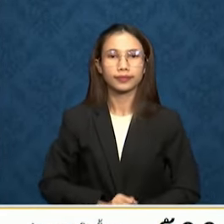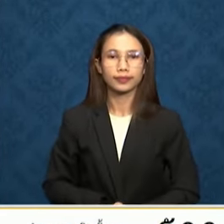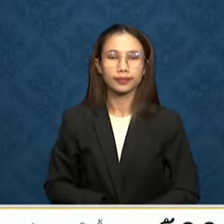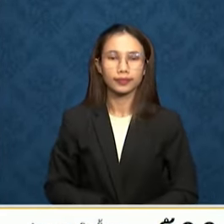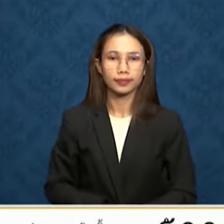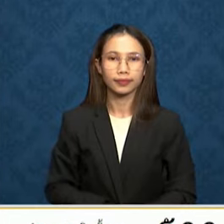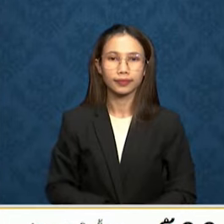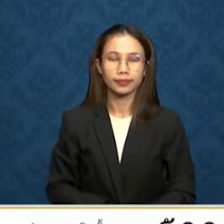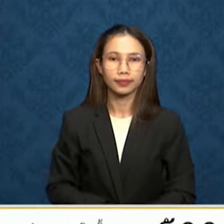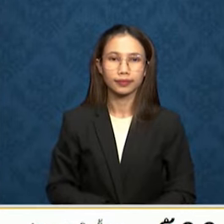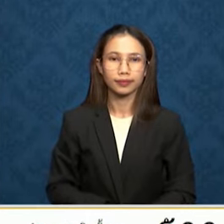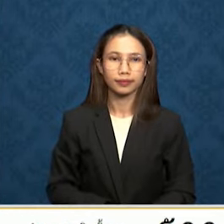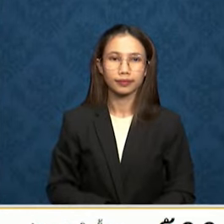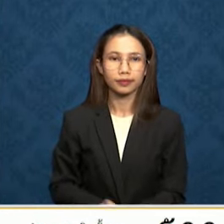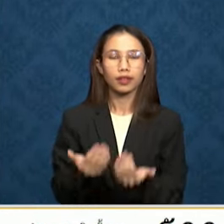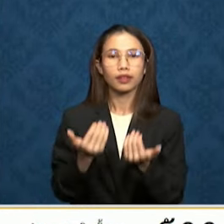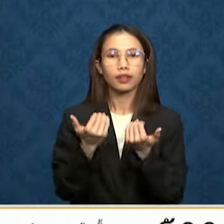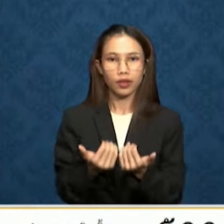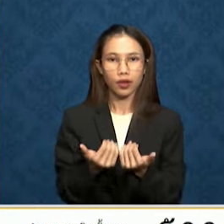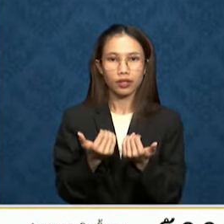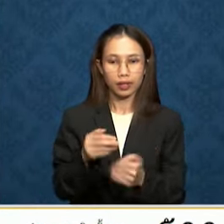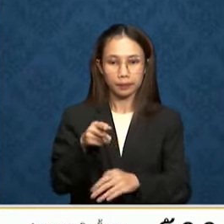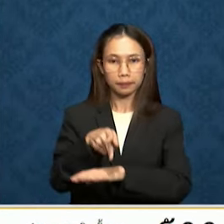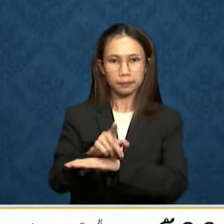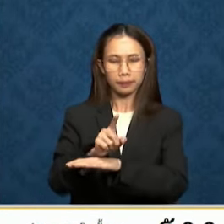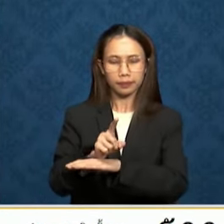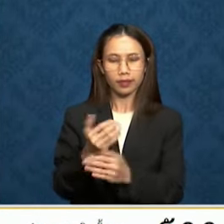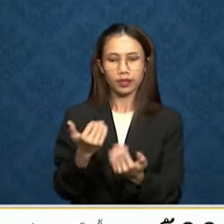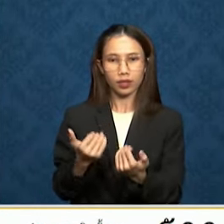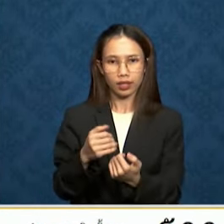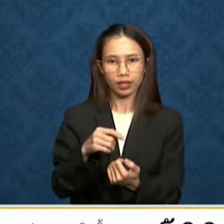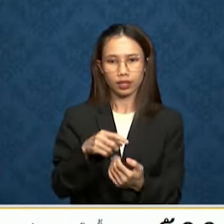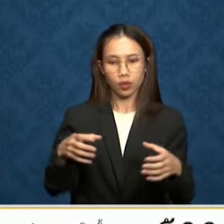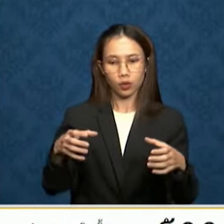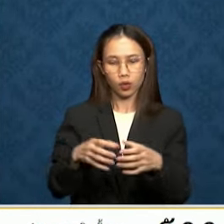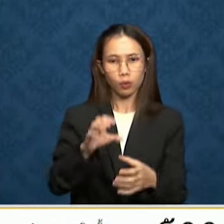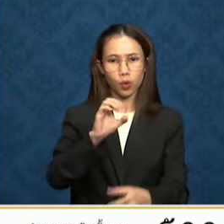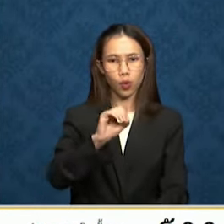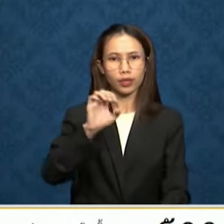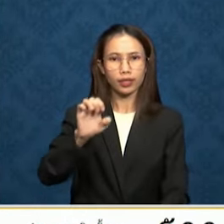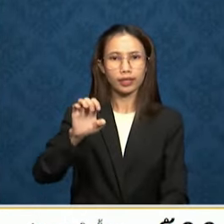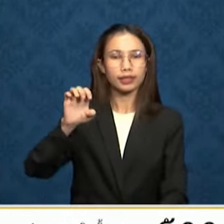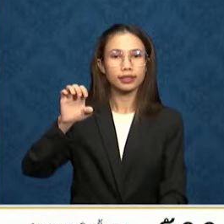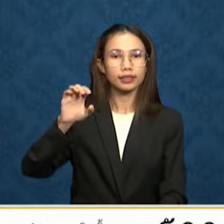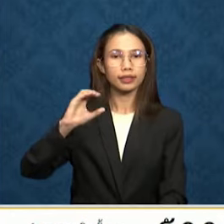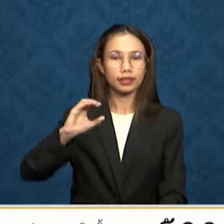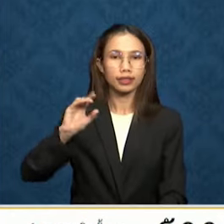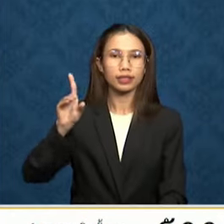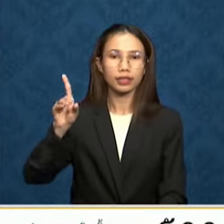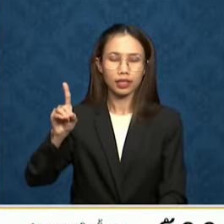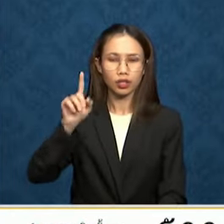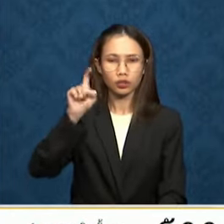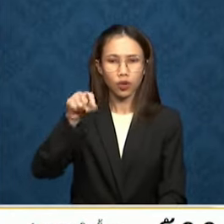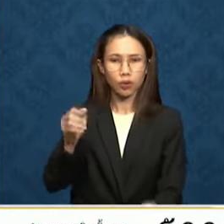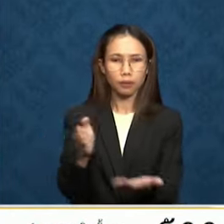ค่ะปัจจุบันนะคะท่านประธานคะประเทศในกลุ่ม oecdที่ต้องจัดสรรงบประมาณนะคะมาก